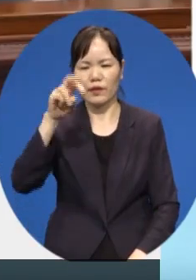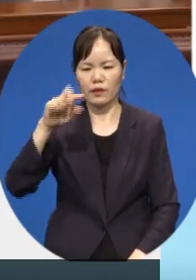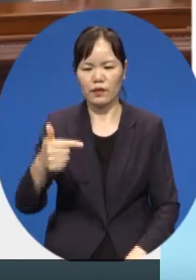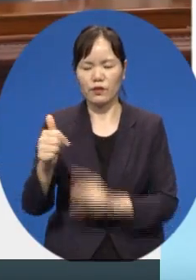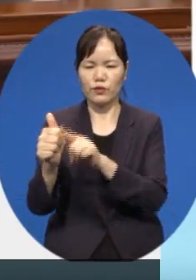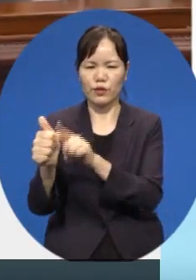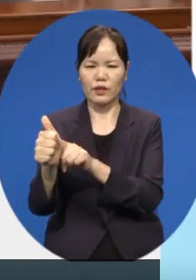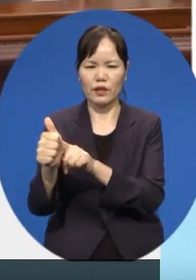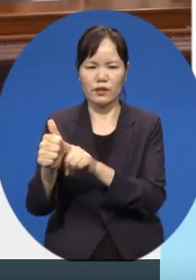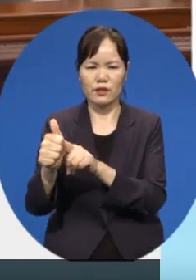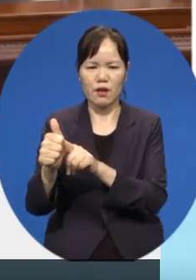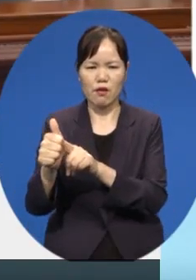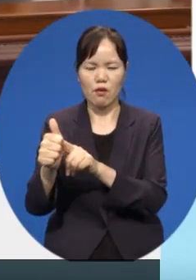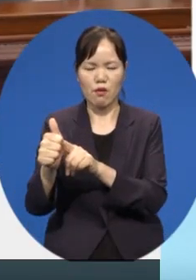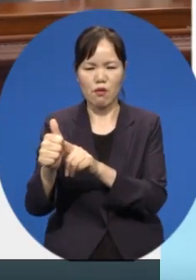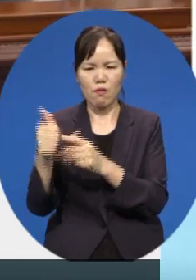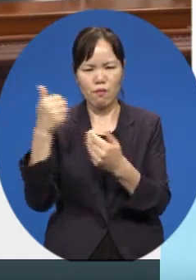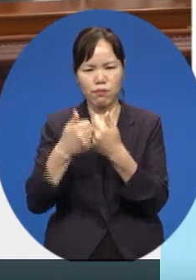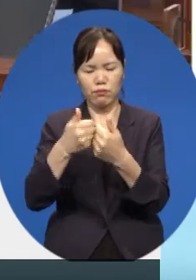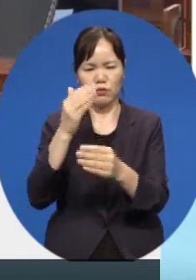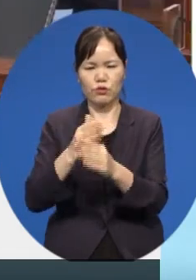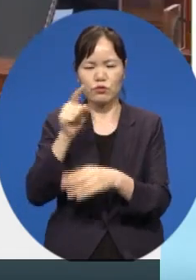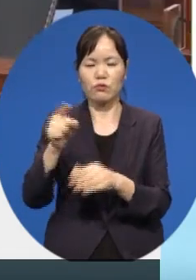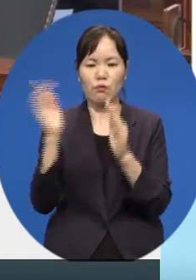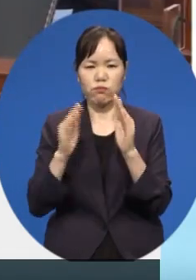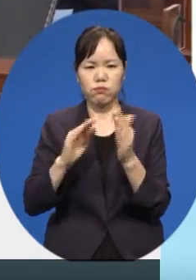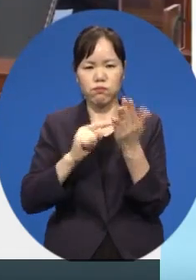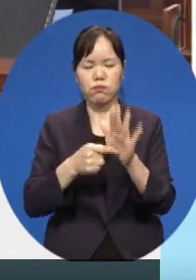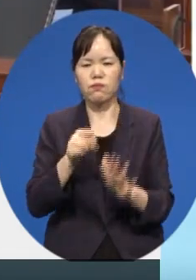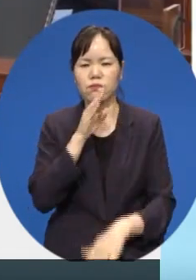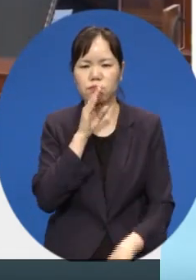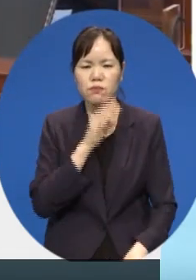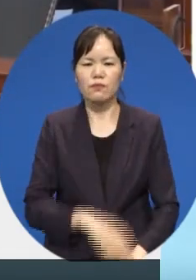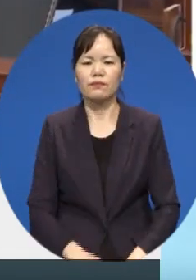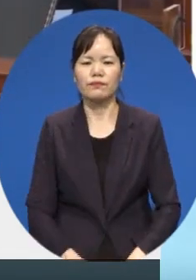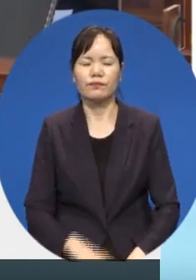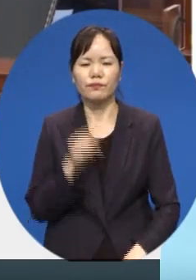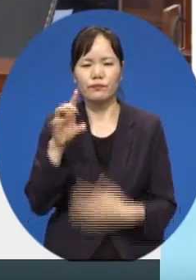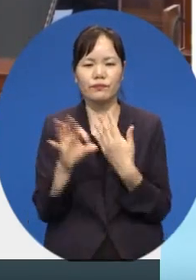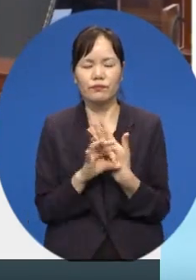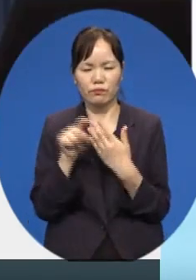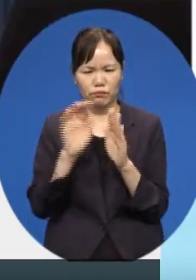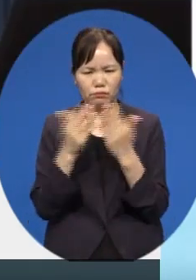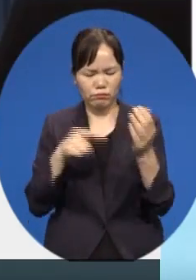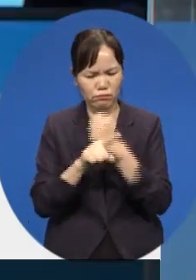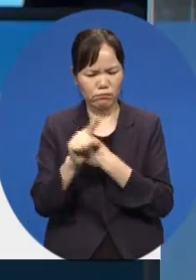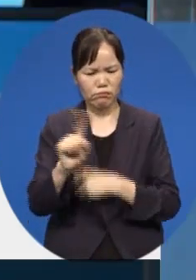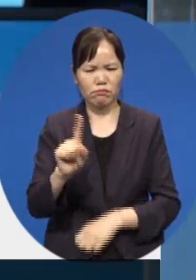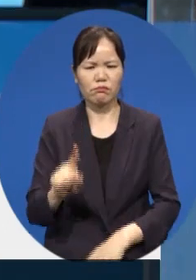후보에 대해서 좀 네. 척을 지고 있는 건데 사실 그거야 공공연한 사실 아닙니까? 그렇게 본다면 과연 이 책이 무슨 의미가